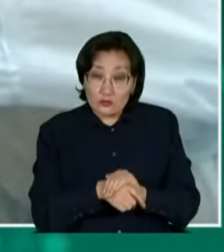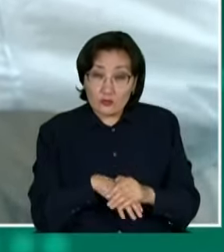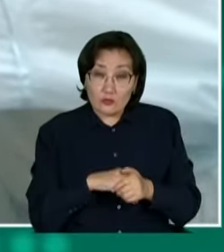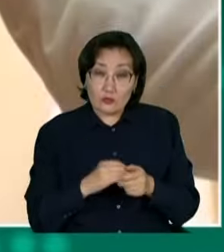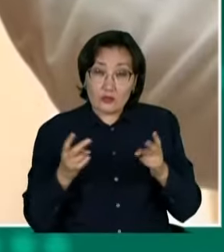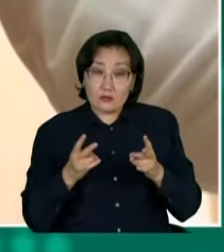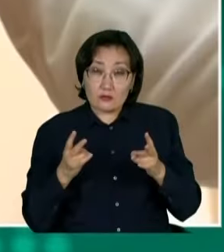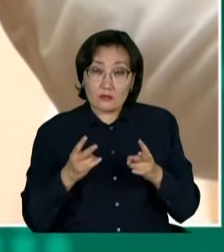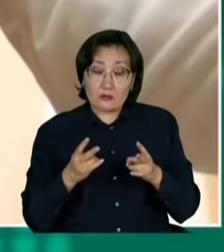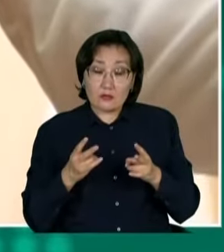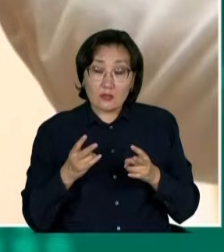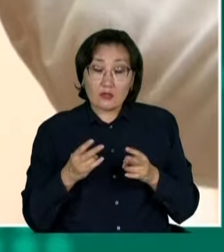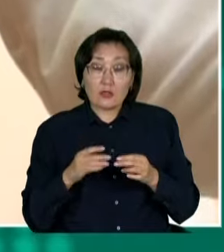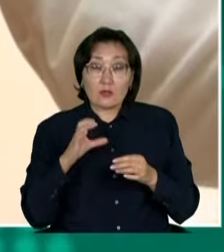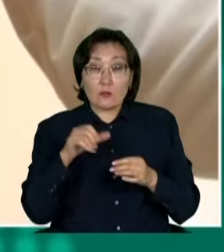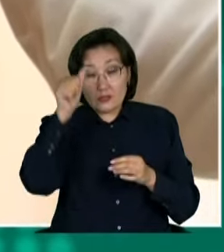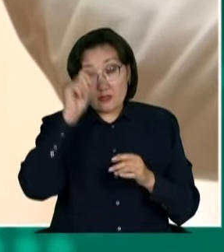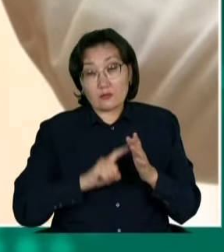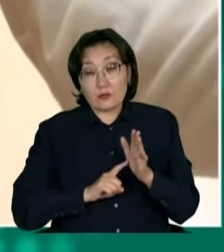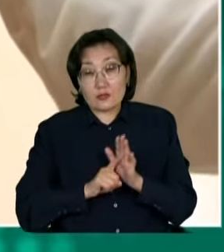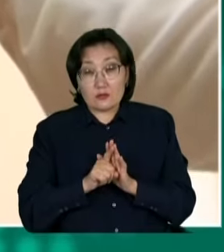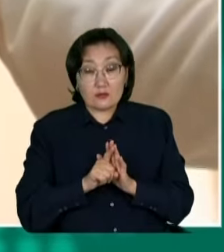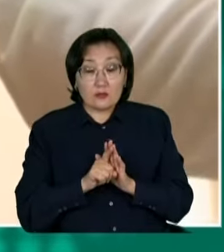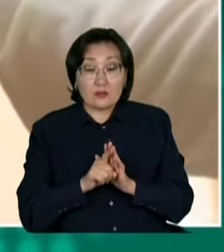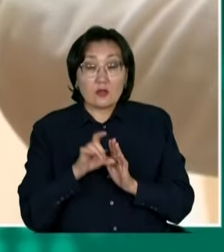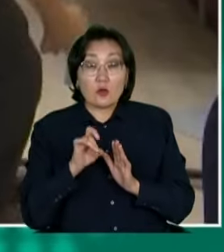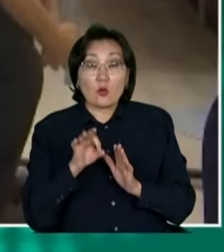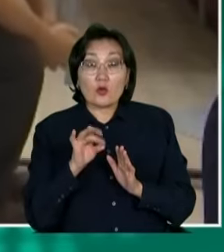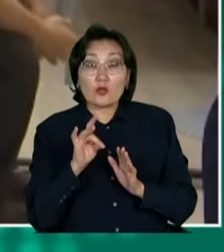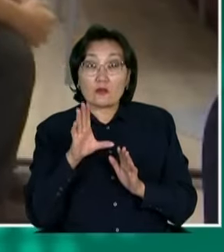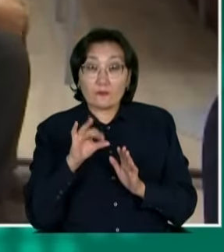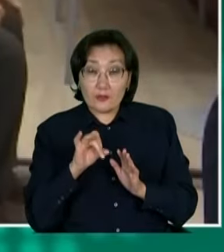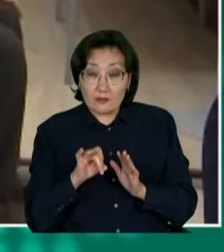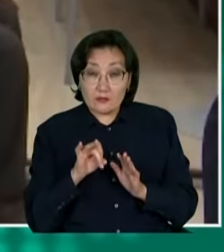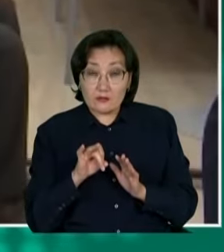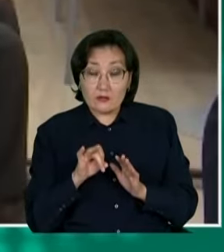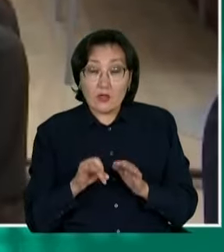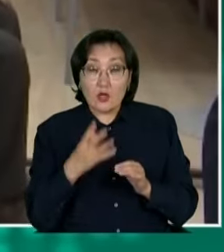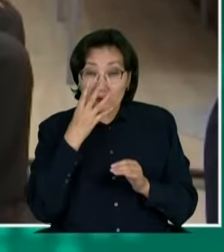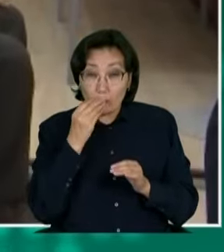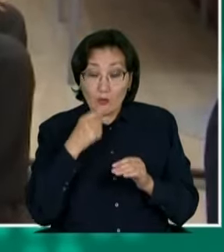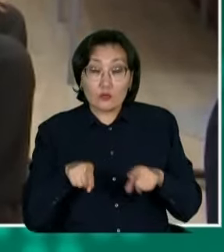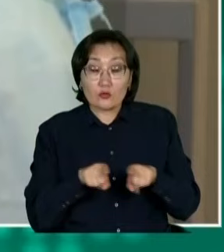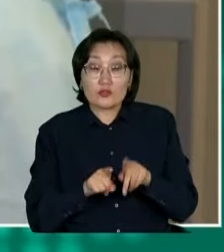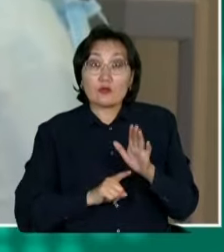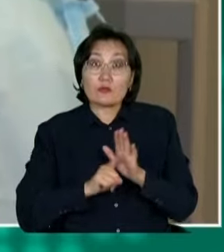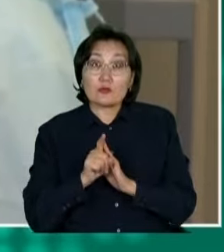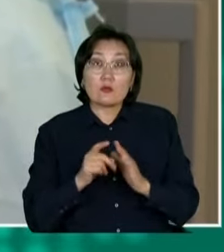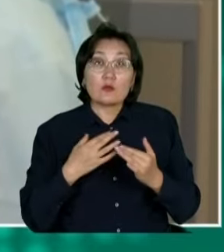нәрсе, тағы да біз 42 айынан бастап жіті респираторлық инфекциялармен бірге тұмау келе жатыр. Оған біз